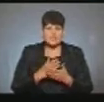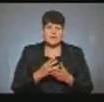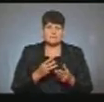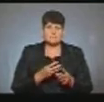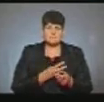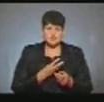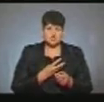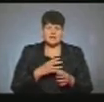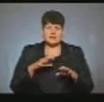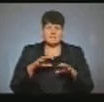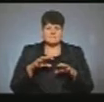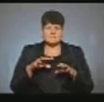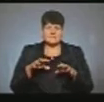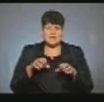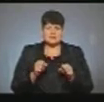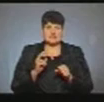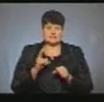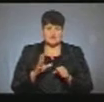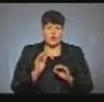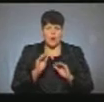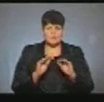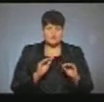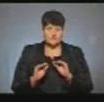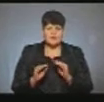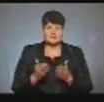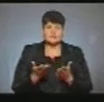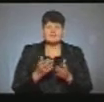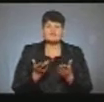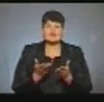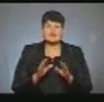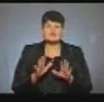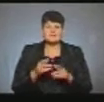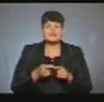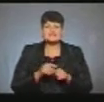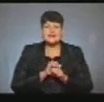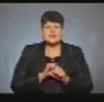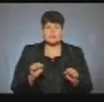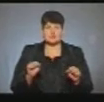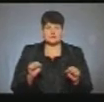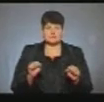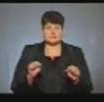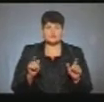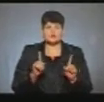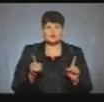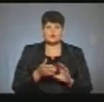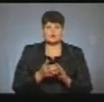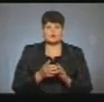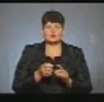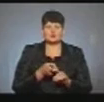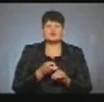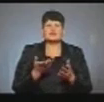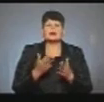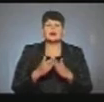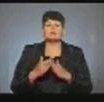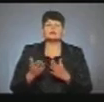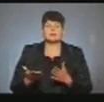власника квартири його облаштувати, але у яких випадках це неможливо? Зокрема, що стосується яких